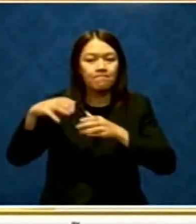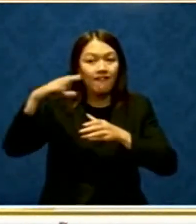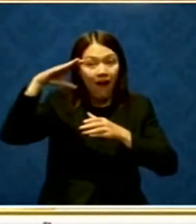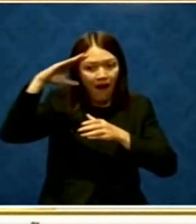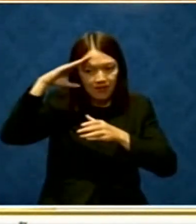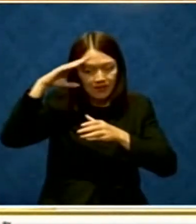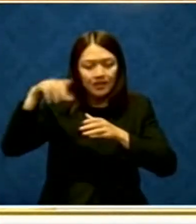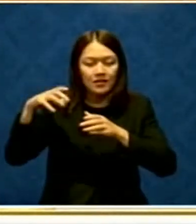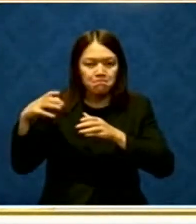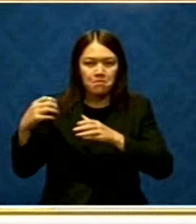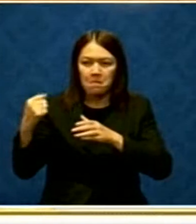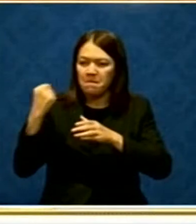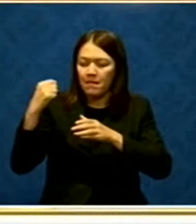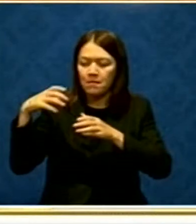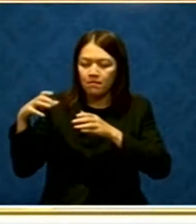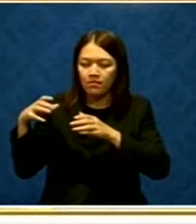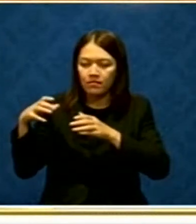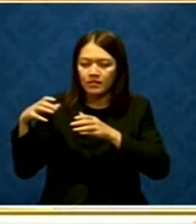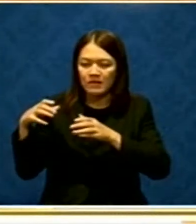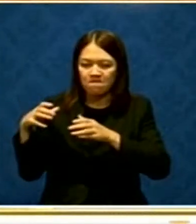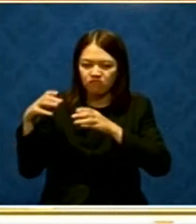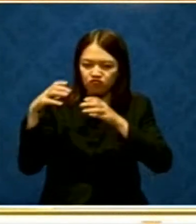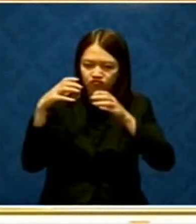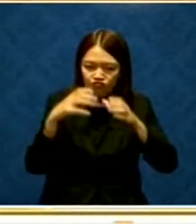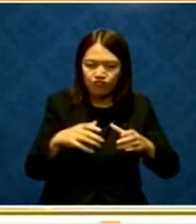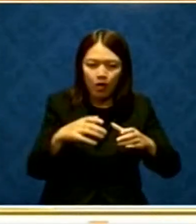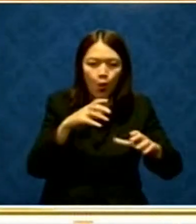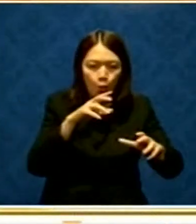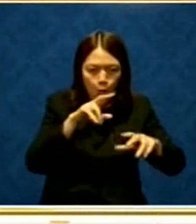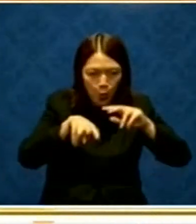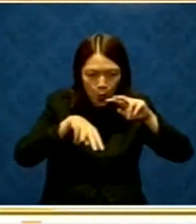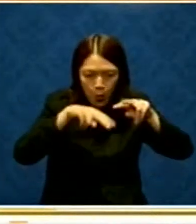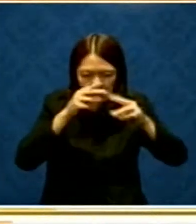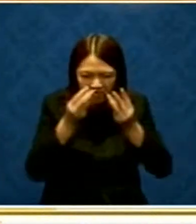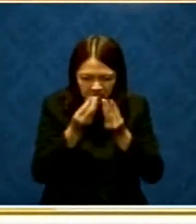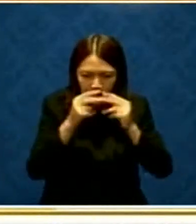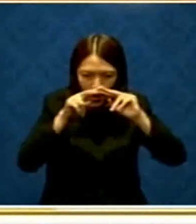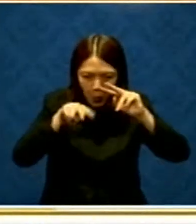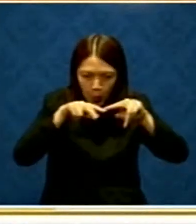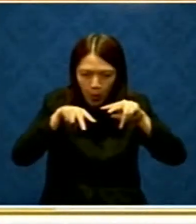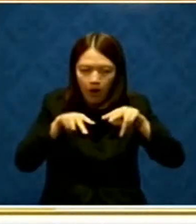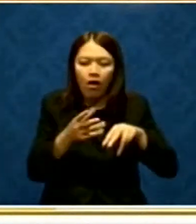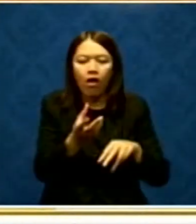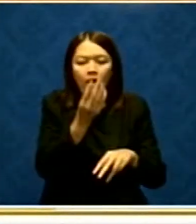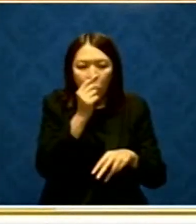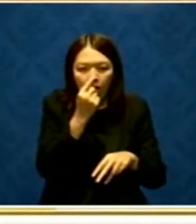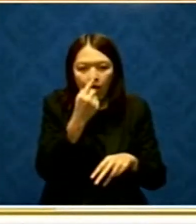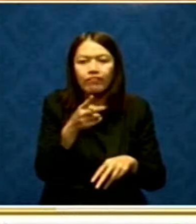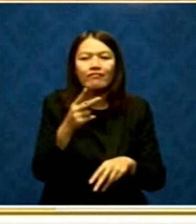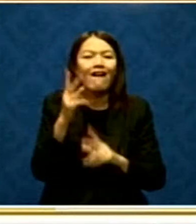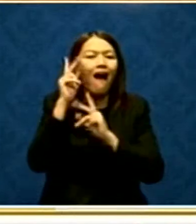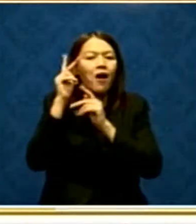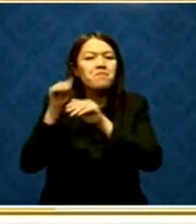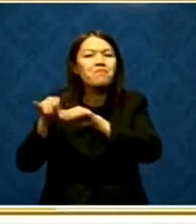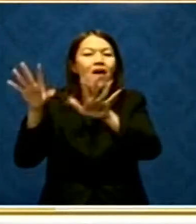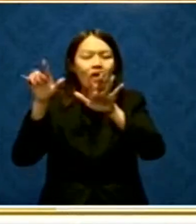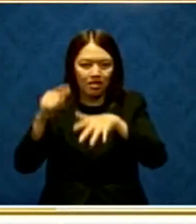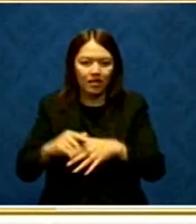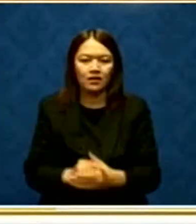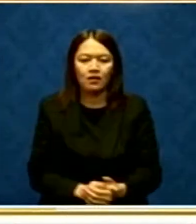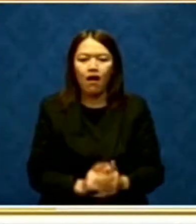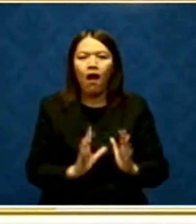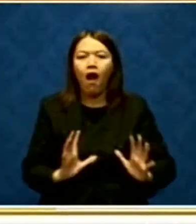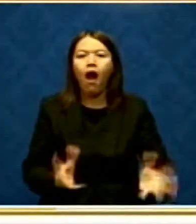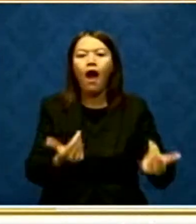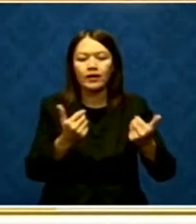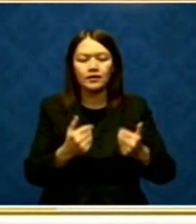จพอเจรทหารไปตรวจนี่ก็ได้ผลอย่างที่ทราบในสื่อมวลชนครับว่าพบว่ามีความสูญห